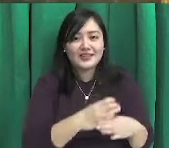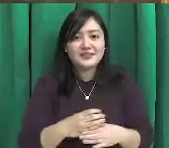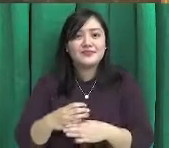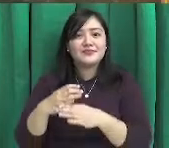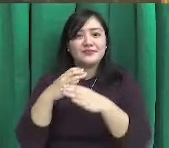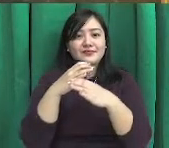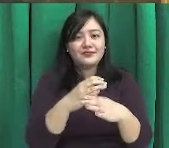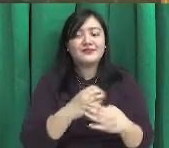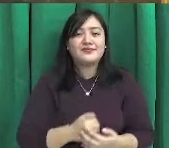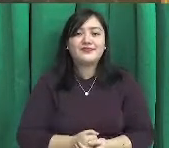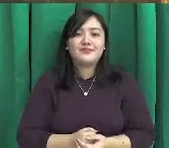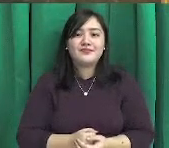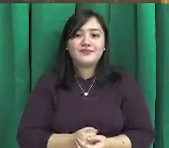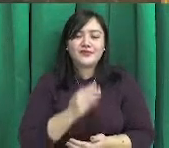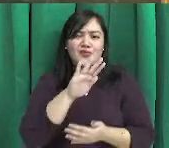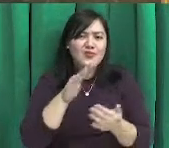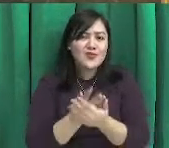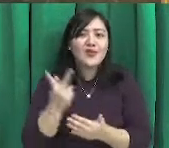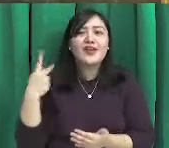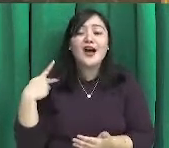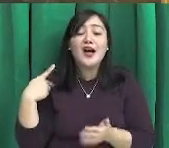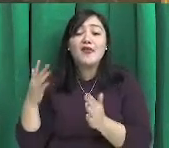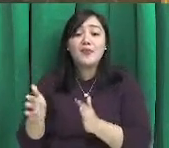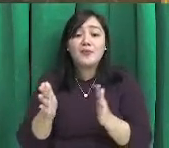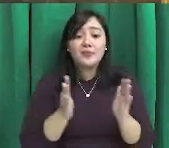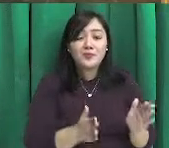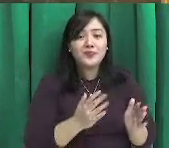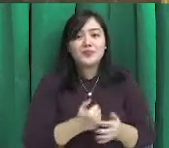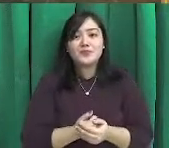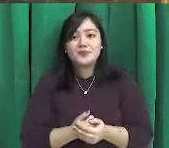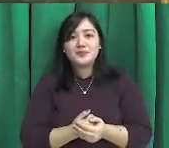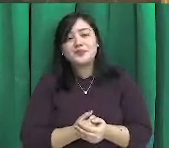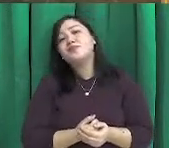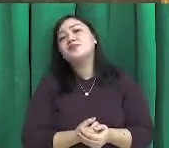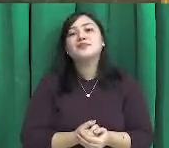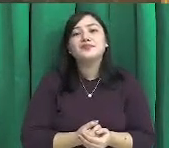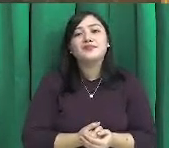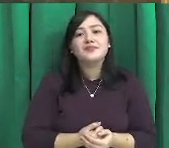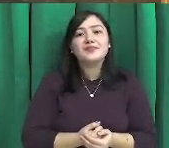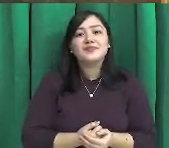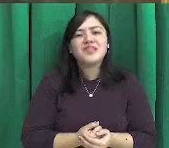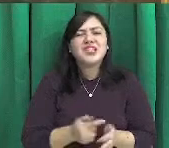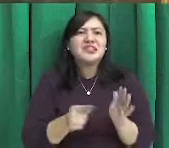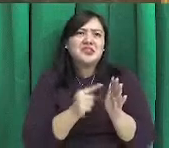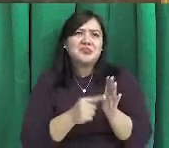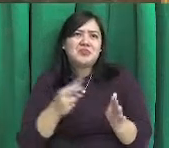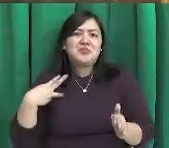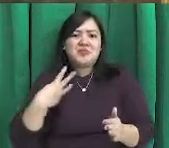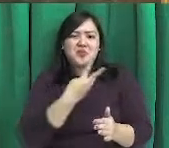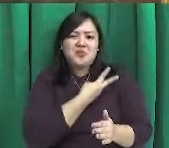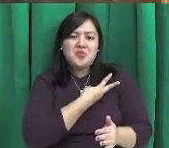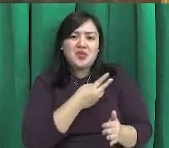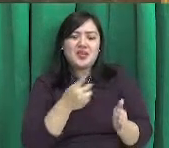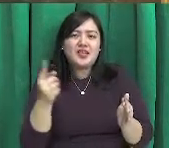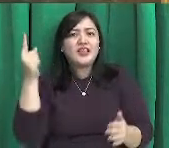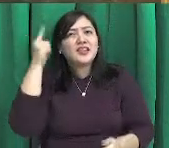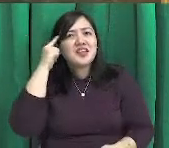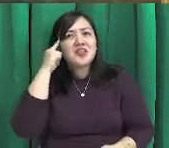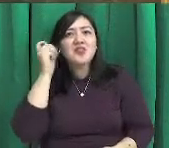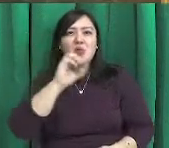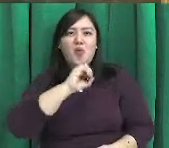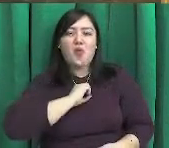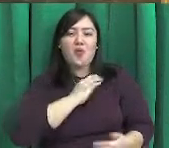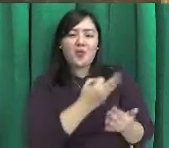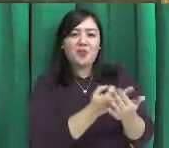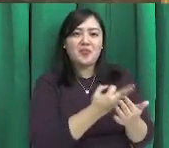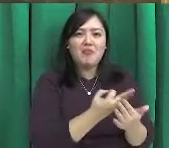nagmamalasakit sa pamilya natin. Tandaan natin yung anak natin, anak din niya ng misis natin. At yung anak natin, anak ng misis natin, anak din ng